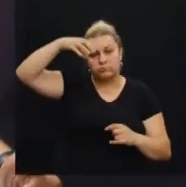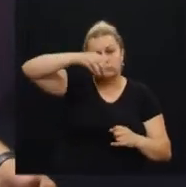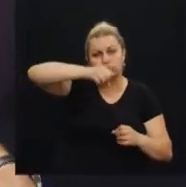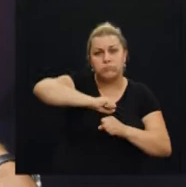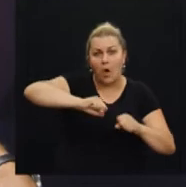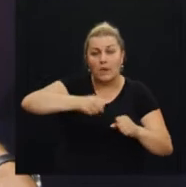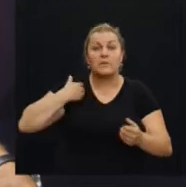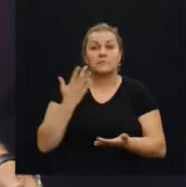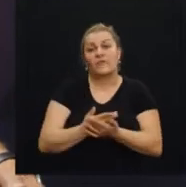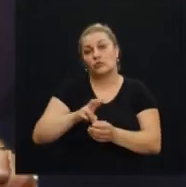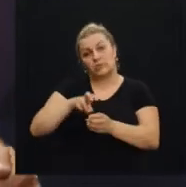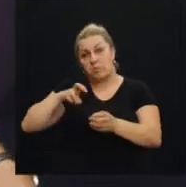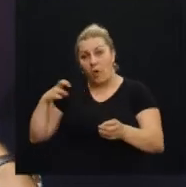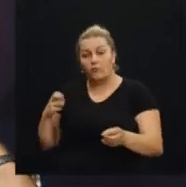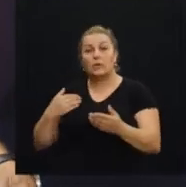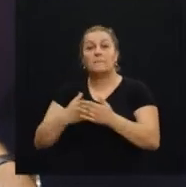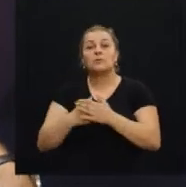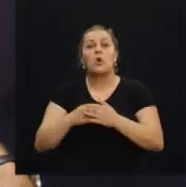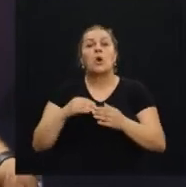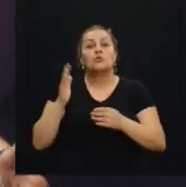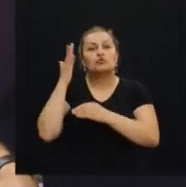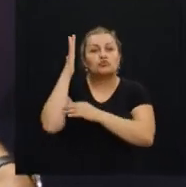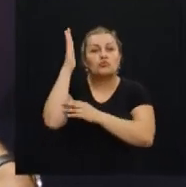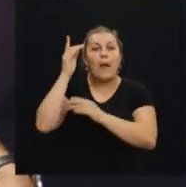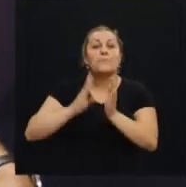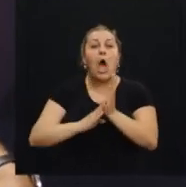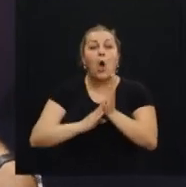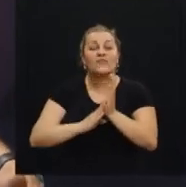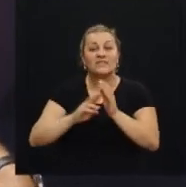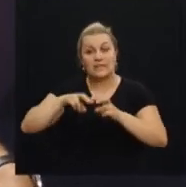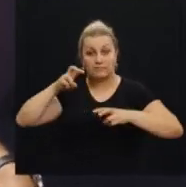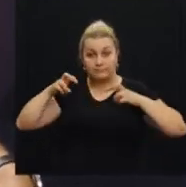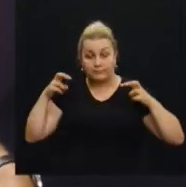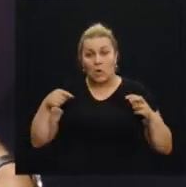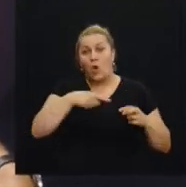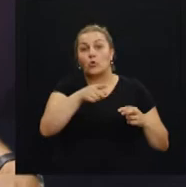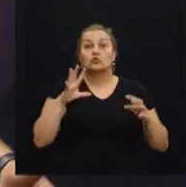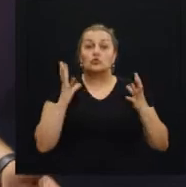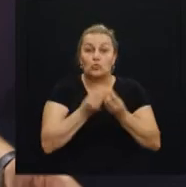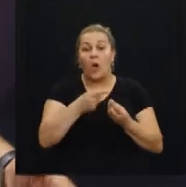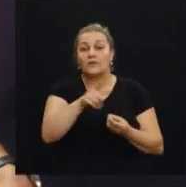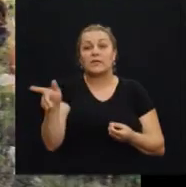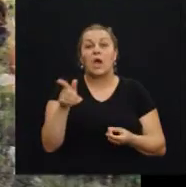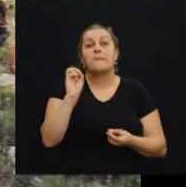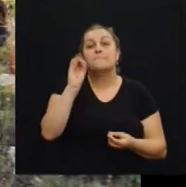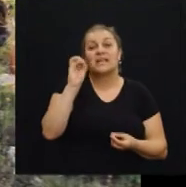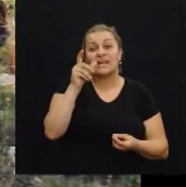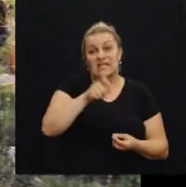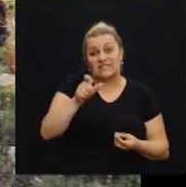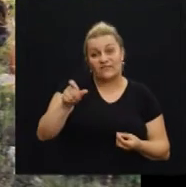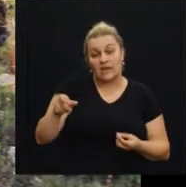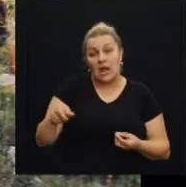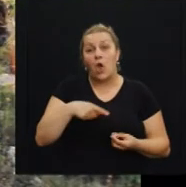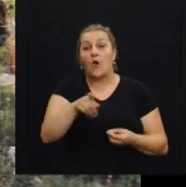posule, ali mi smo se već povukli prema Maovicom u šumu sa tim 15-ak civila.